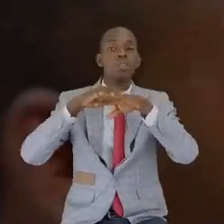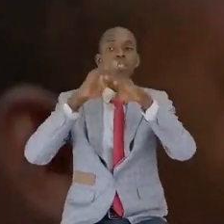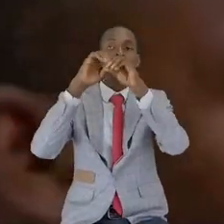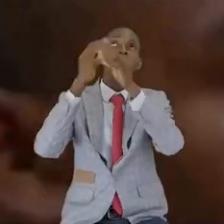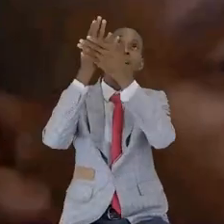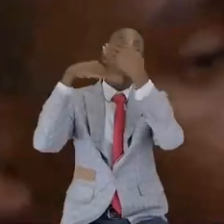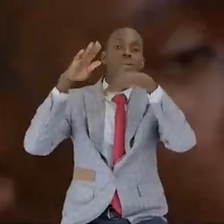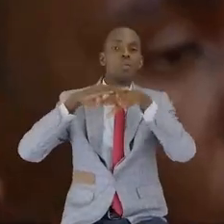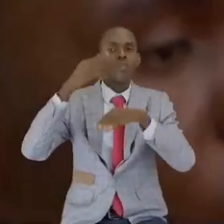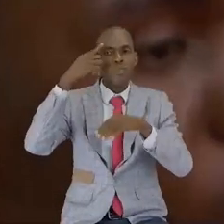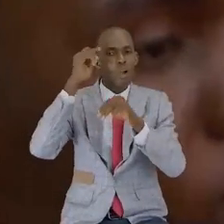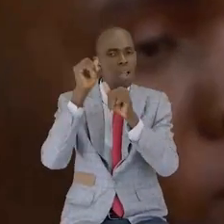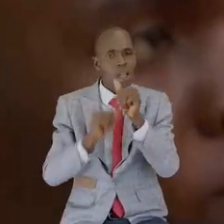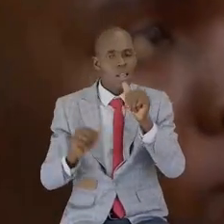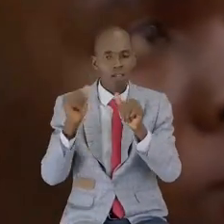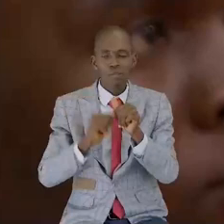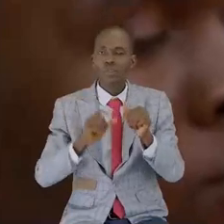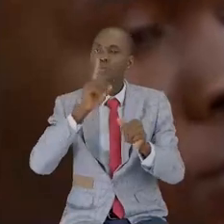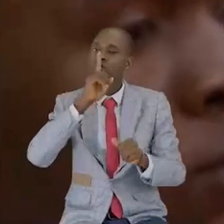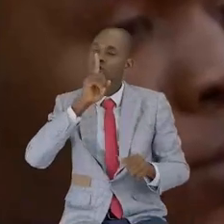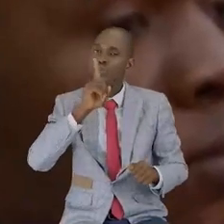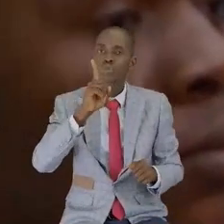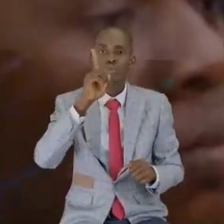ciel, pour tout,